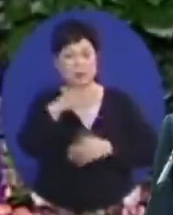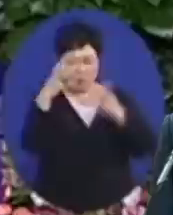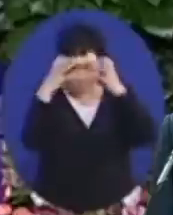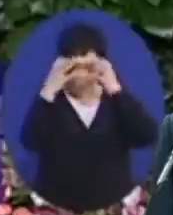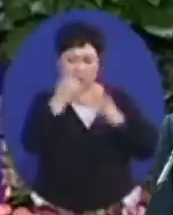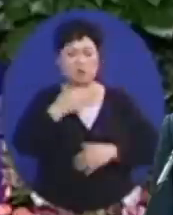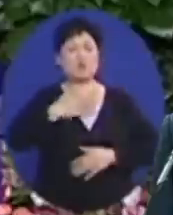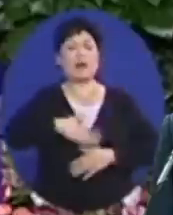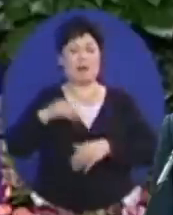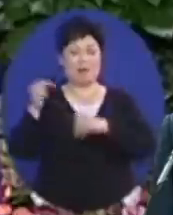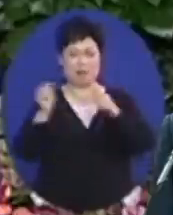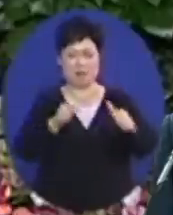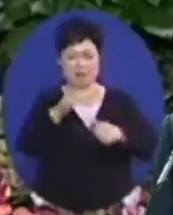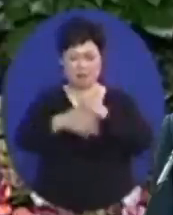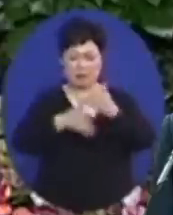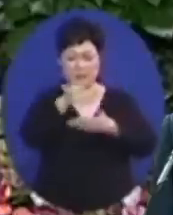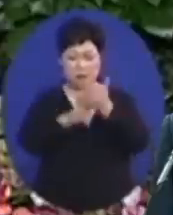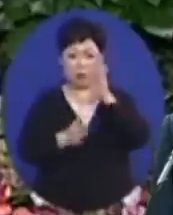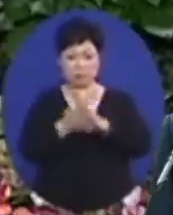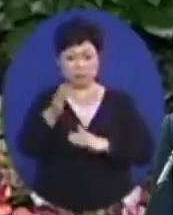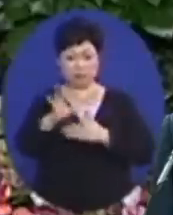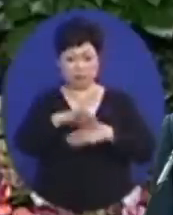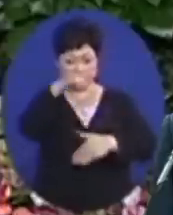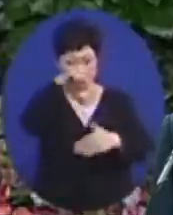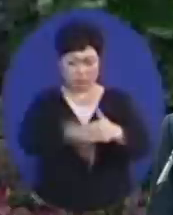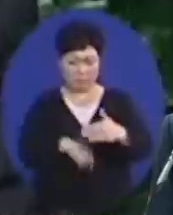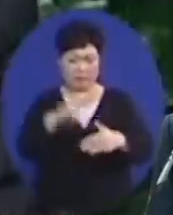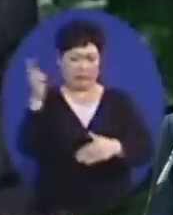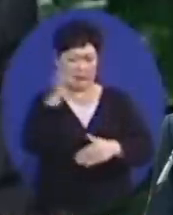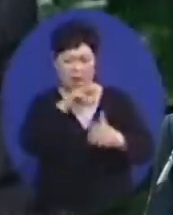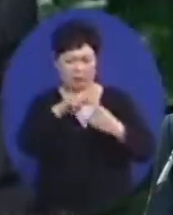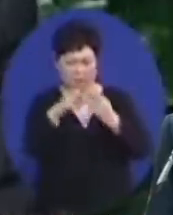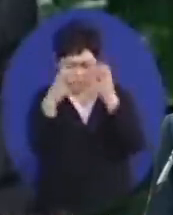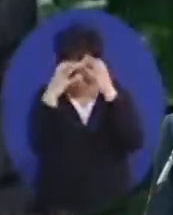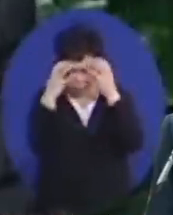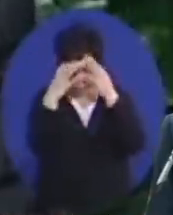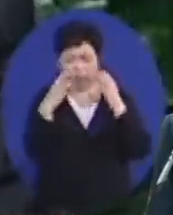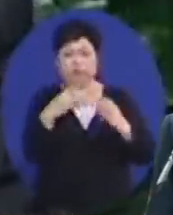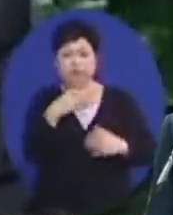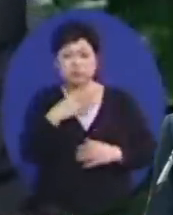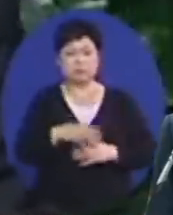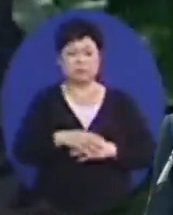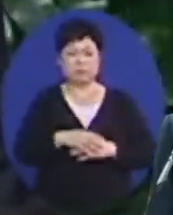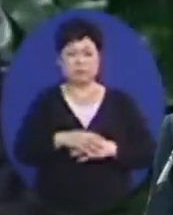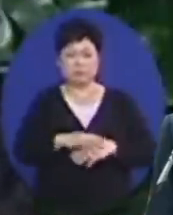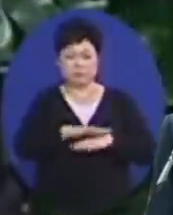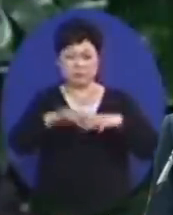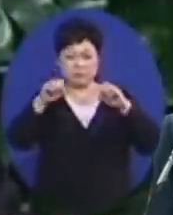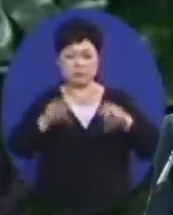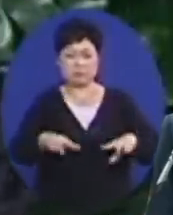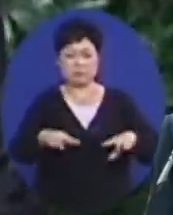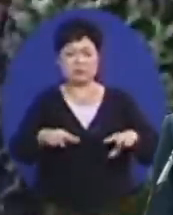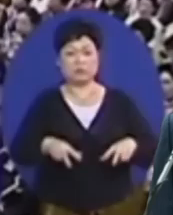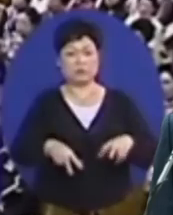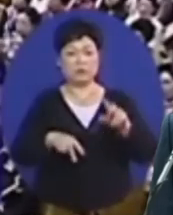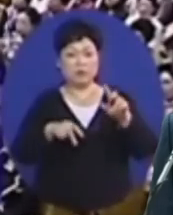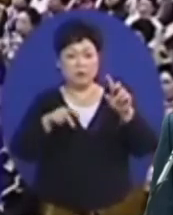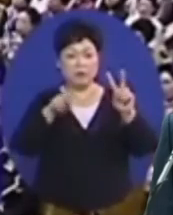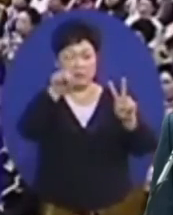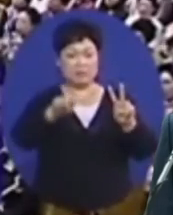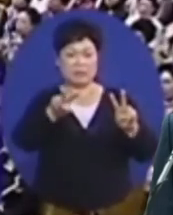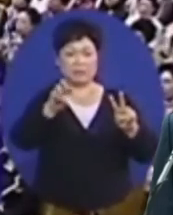줄 알아. 하나님 없이는 마음속에 악과 고통이 떠나지 않습니다. 전도서 2장 23절에